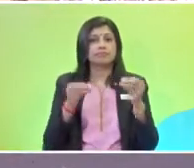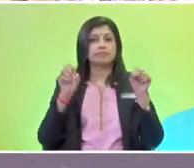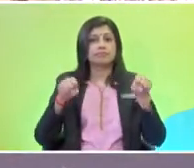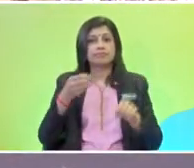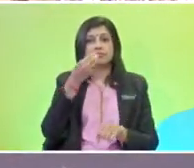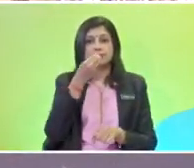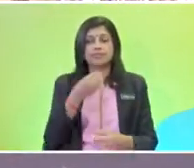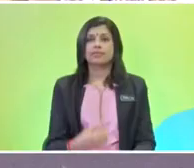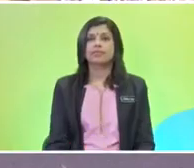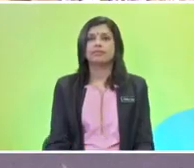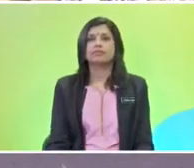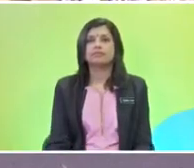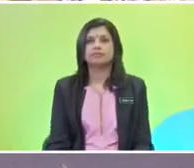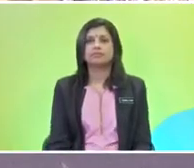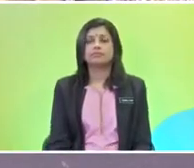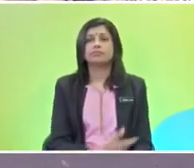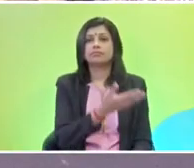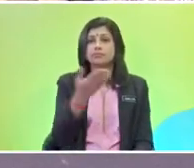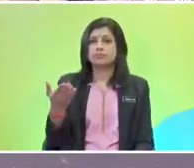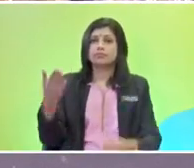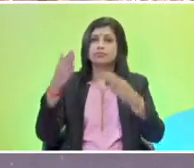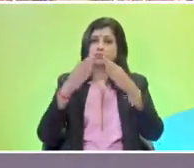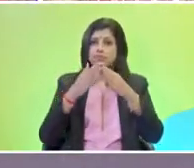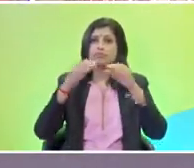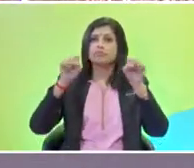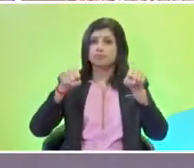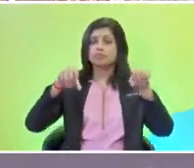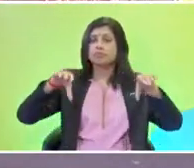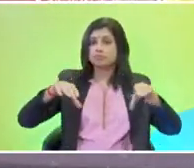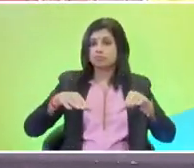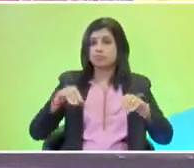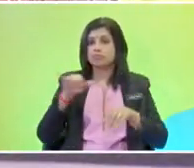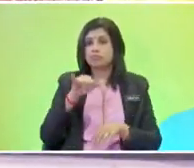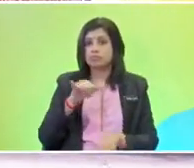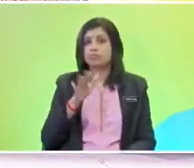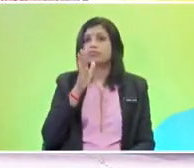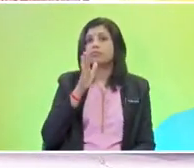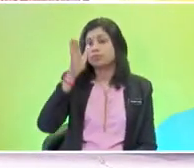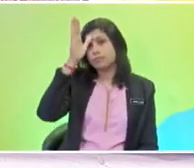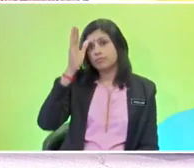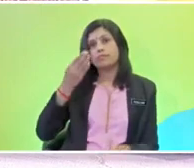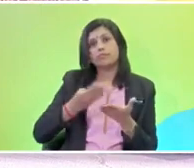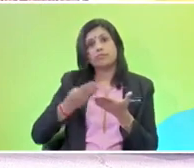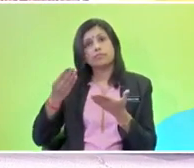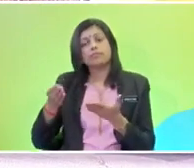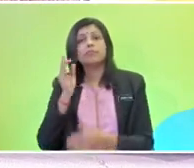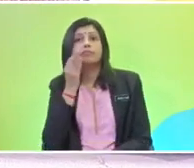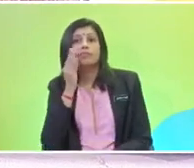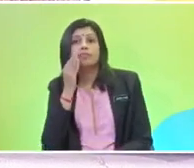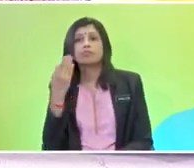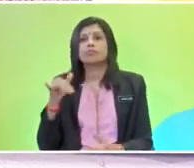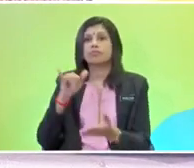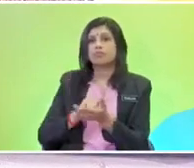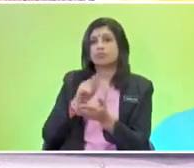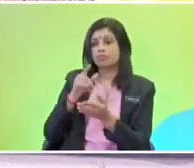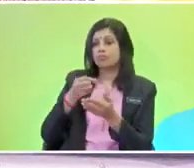salad buah-buahan. Murid-murid kat rumah boleh buat. Suruh mak beli buah dan kita boleh tolong mak potong